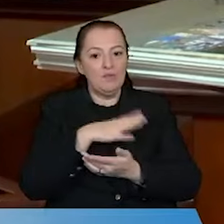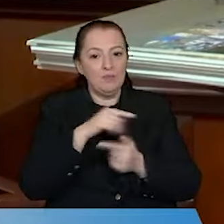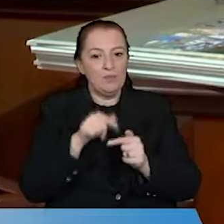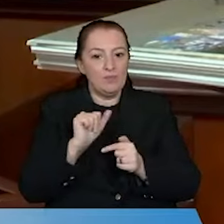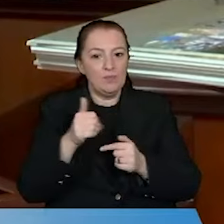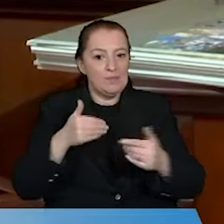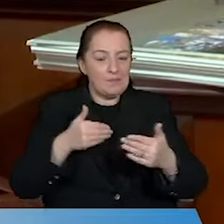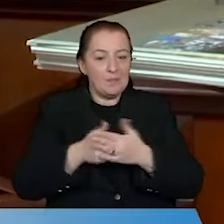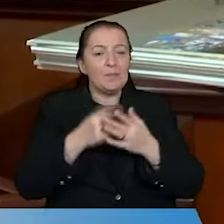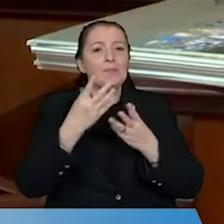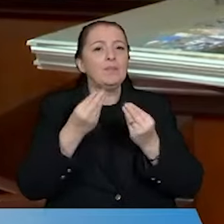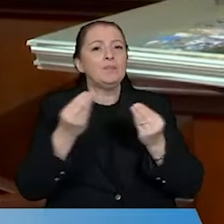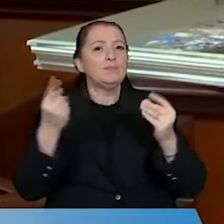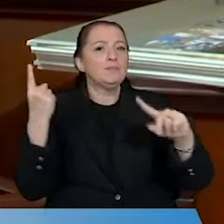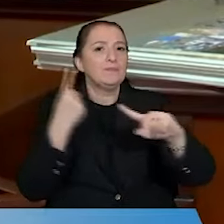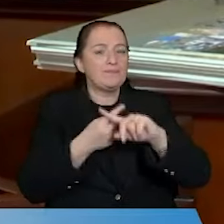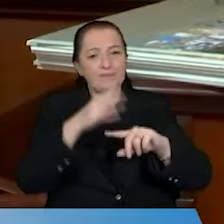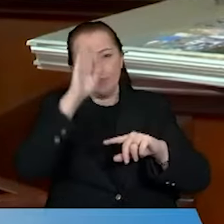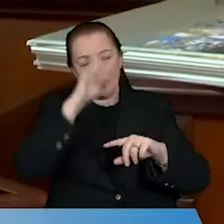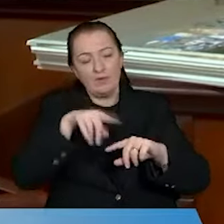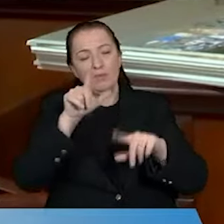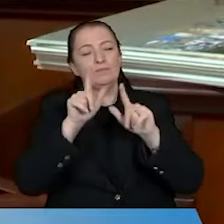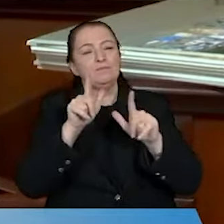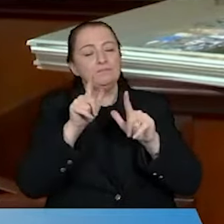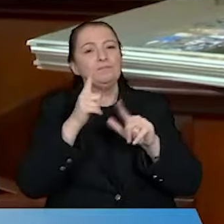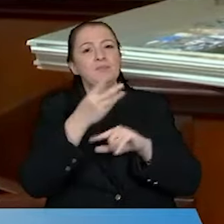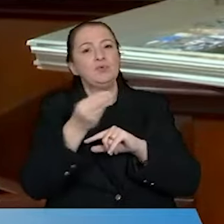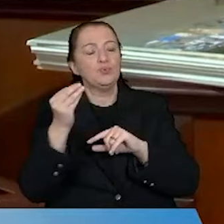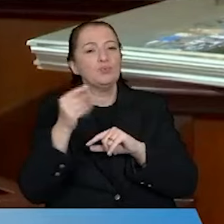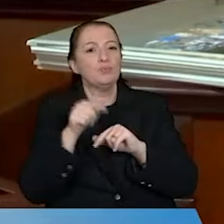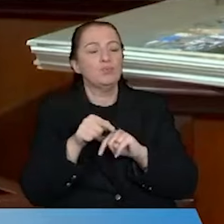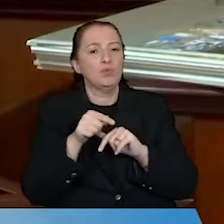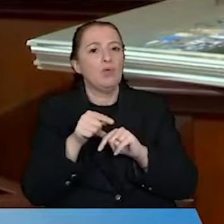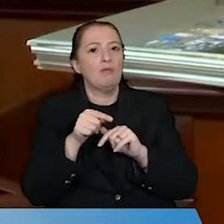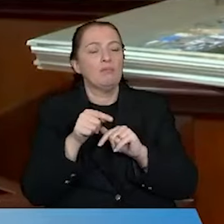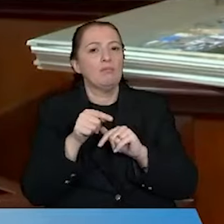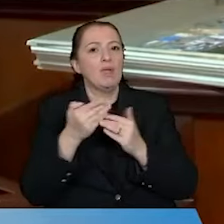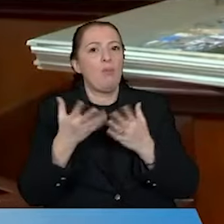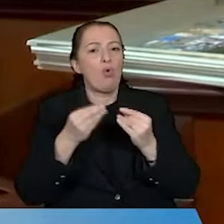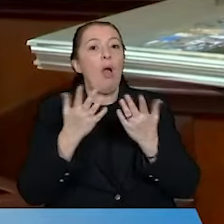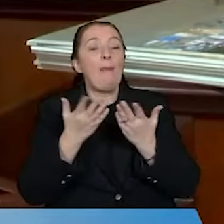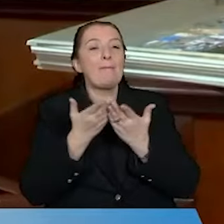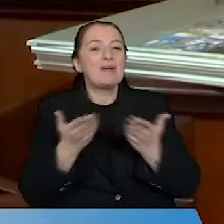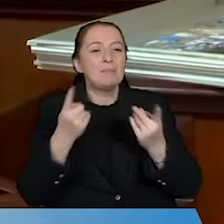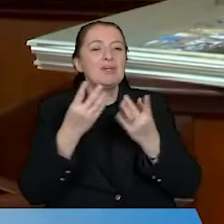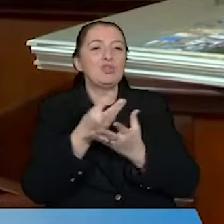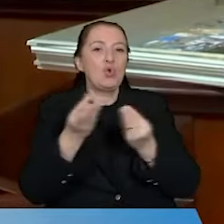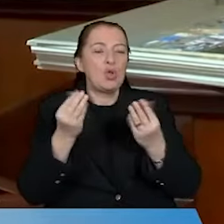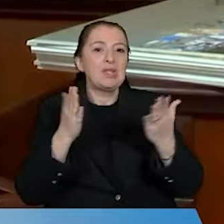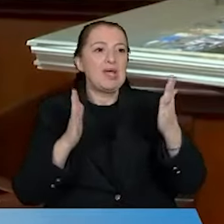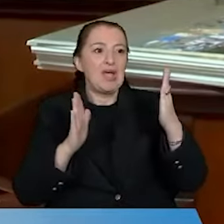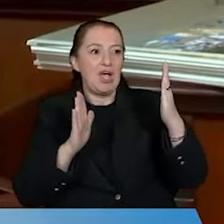kadar birçok olumlu şey, İstanbulluları ilgilendiren birçok şey burada geçti. Ama maalesef birçok şey de